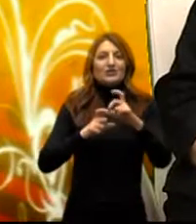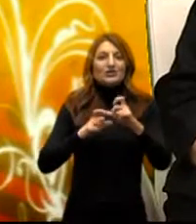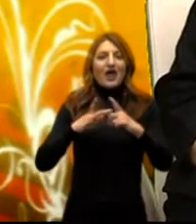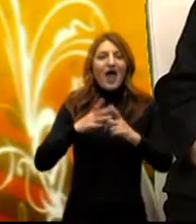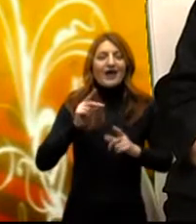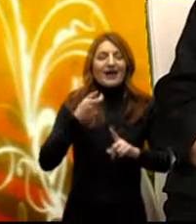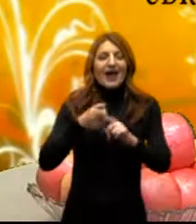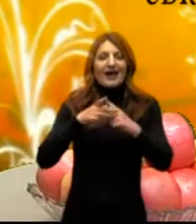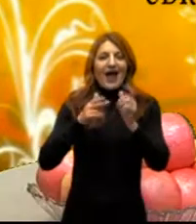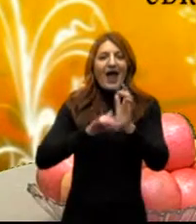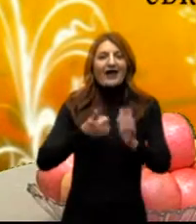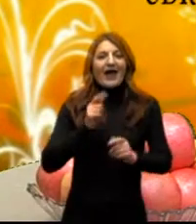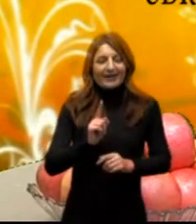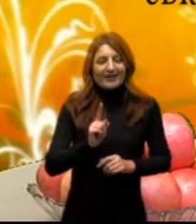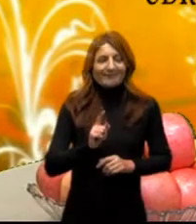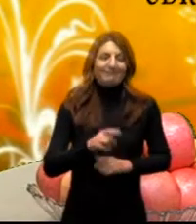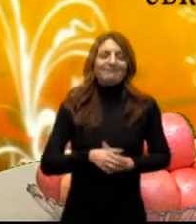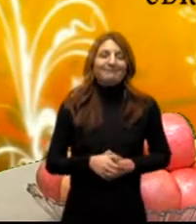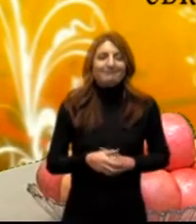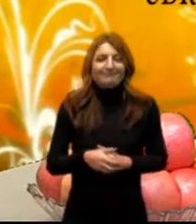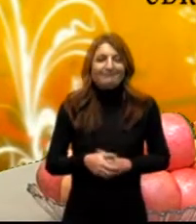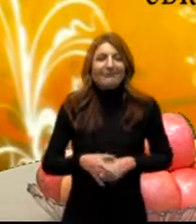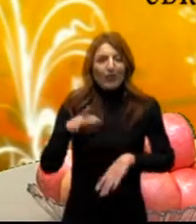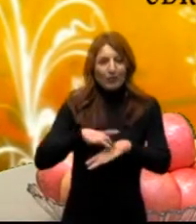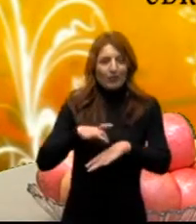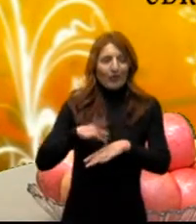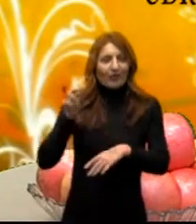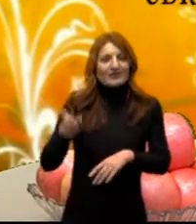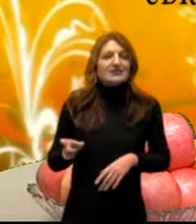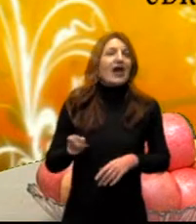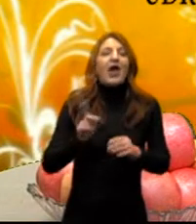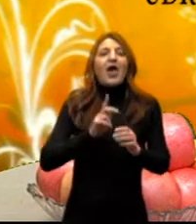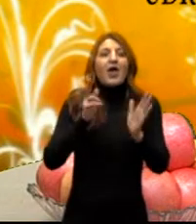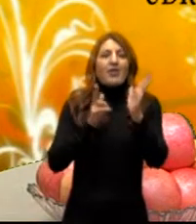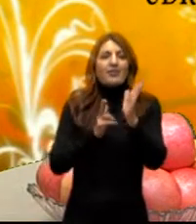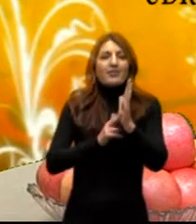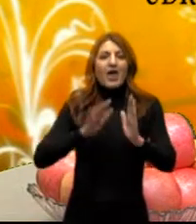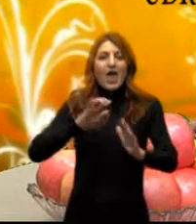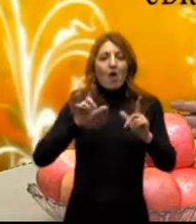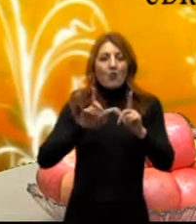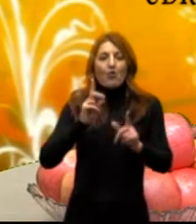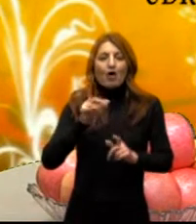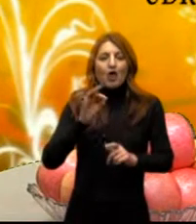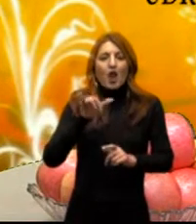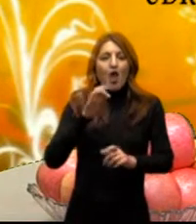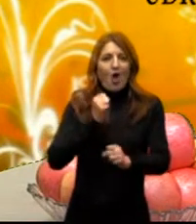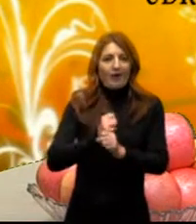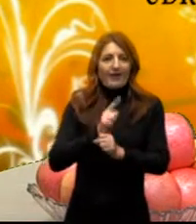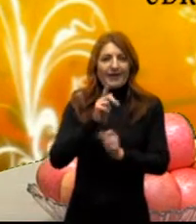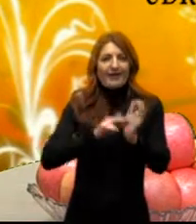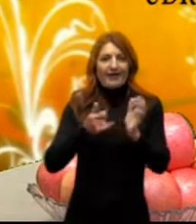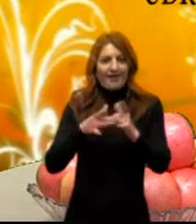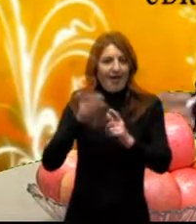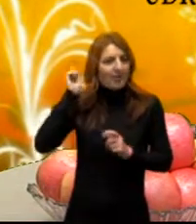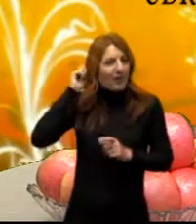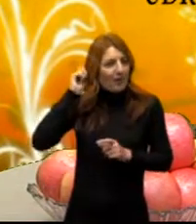Šarkanji, sad smo ispravljali sam, Šarkanji, doktorica medicine, neurologinja. Vi radite privatno, ali